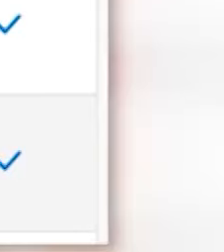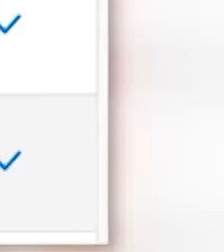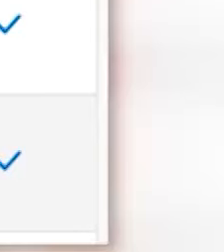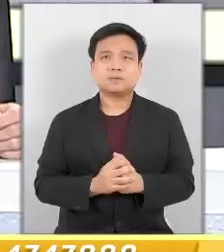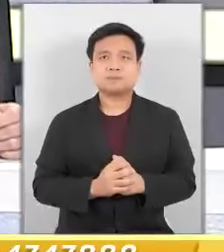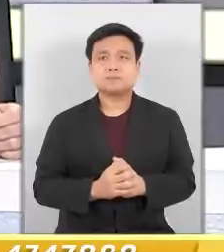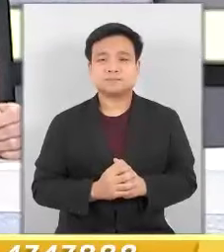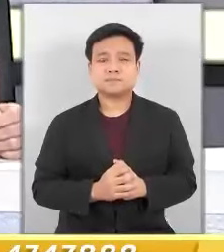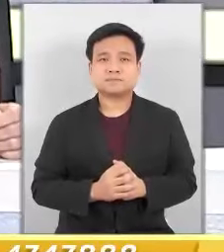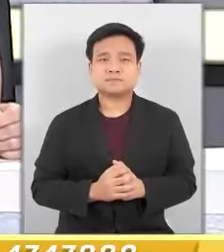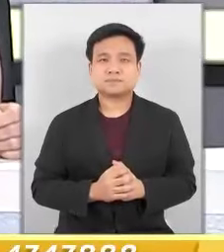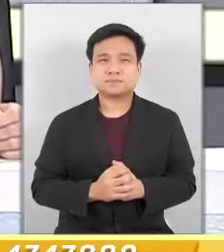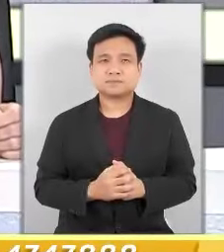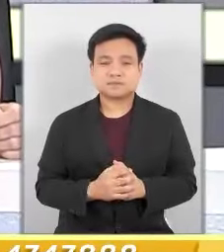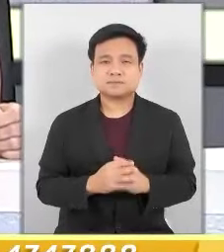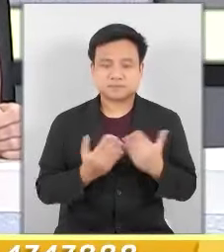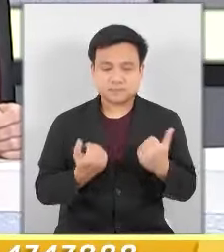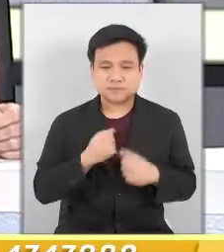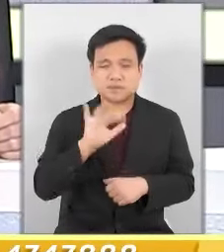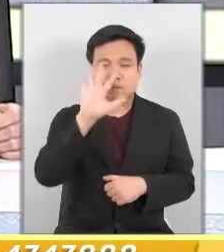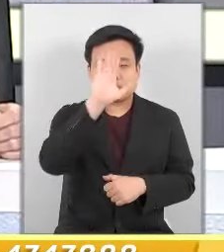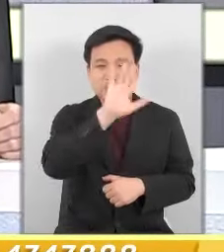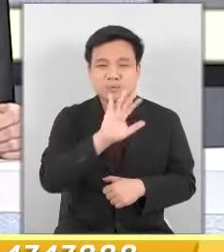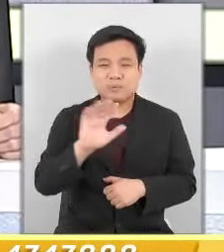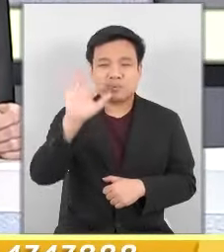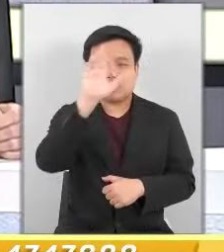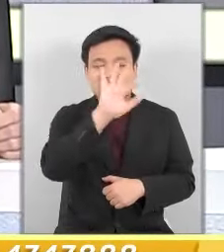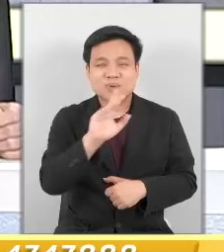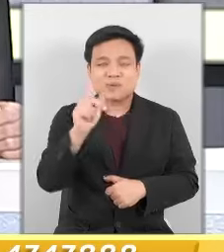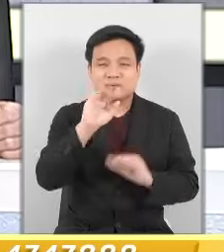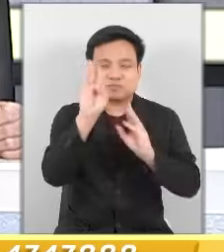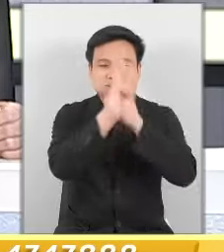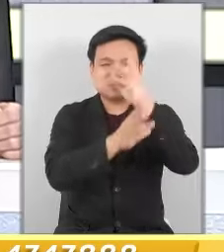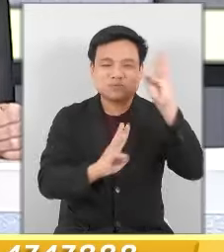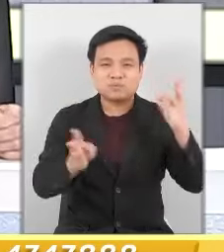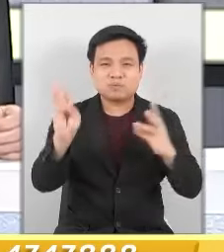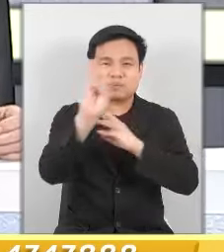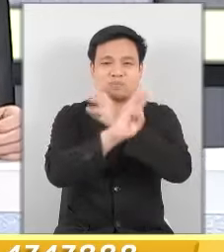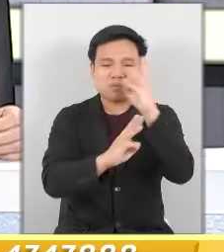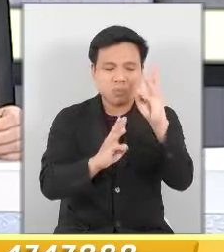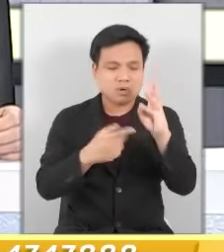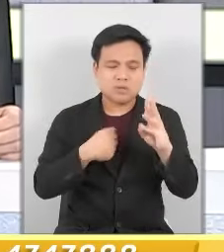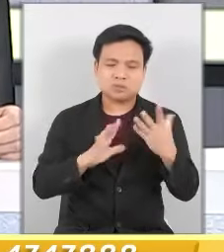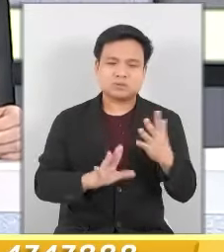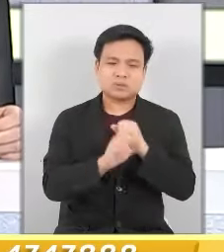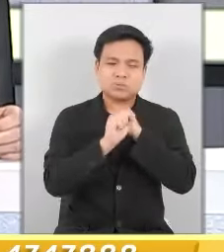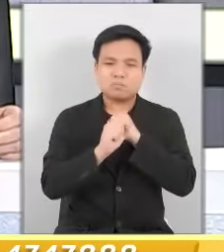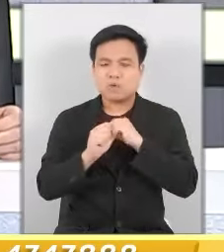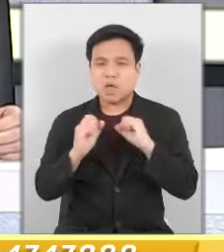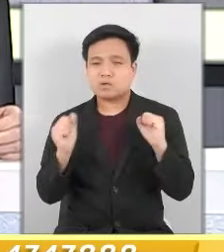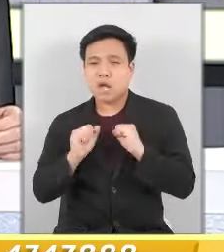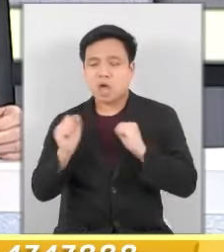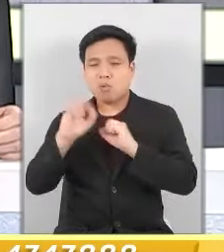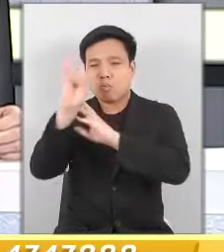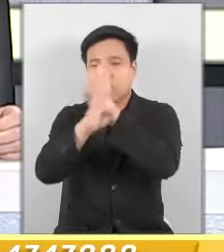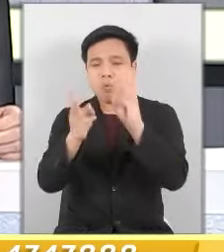หมอกจางๆแลควันต้ายกันจนบางทีไม่อาจรู้คือก่อนหน้าเนี้ยมันเทียบระหว่างหมอกกับอ่า